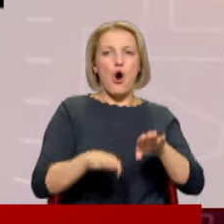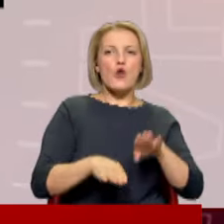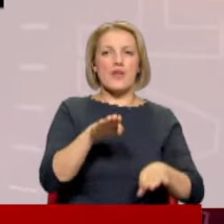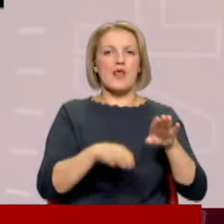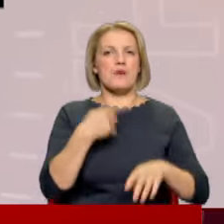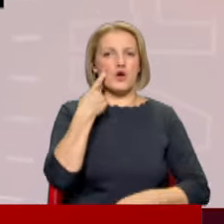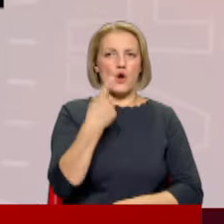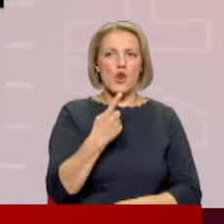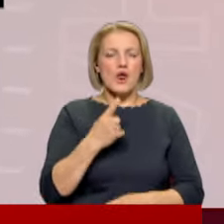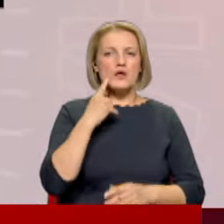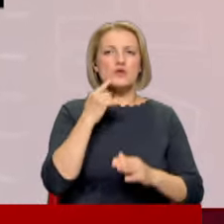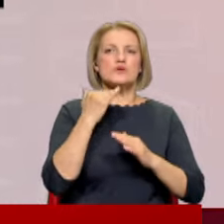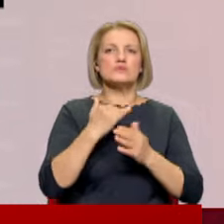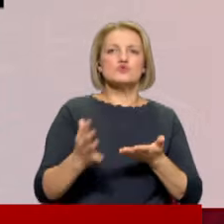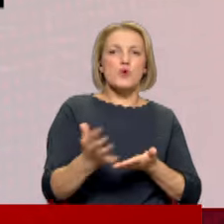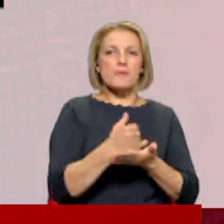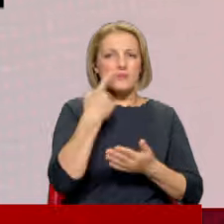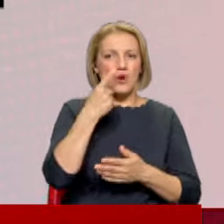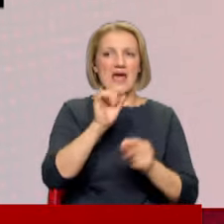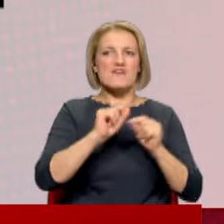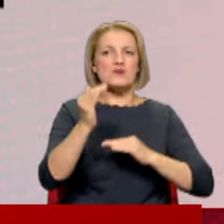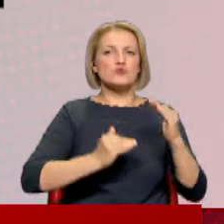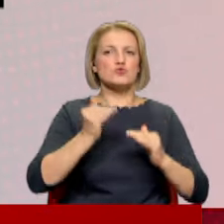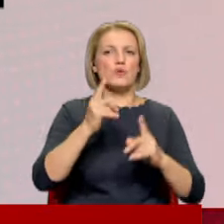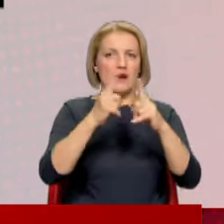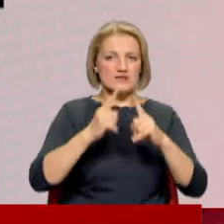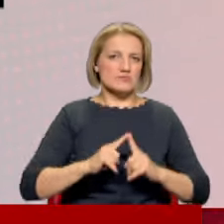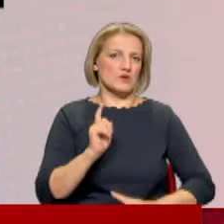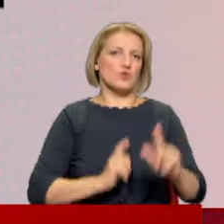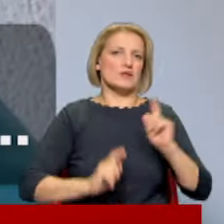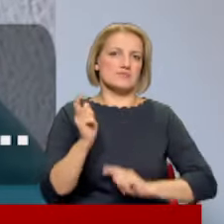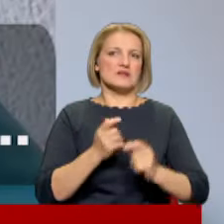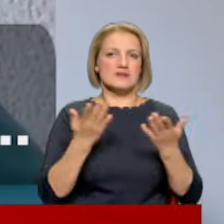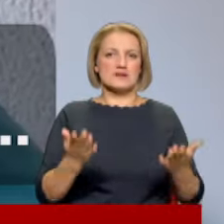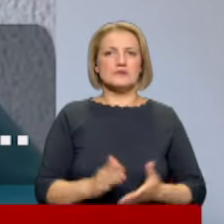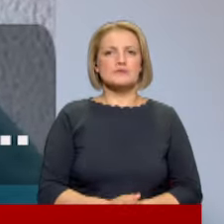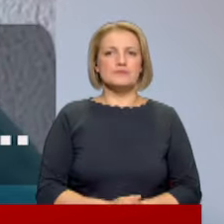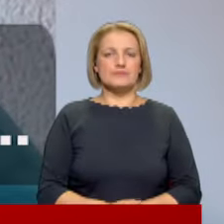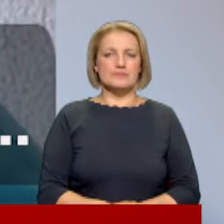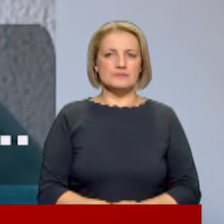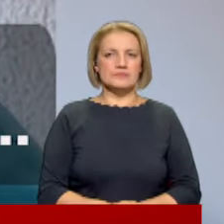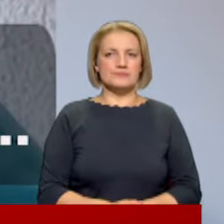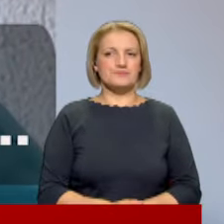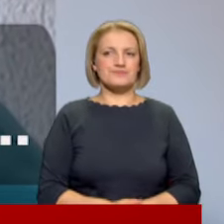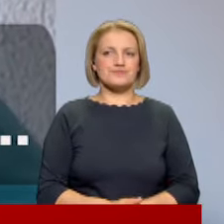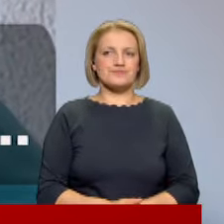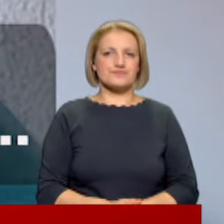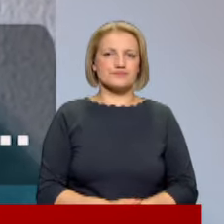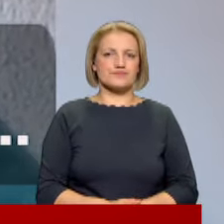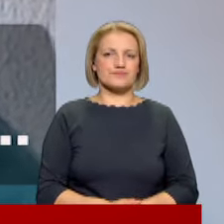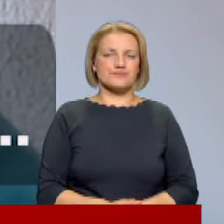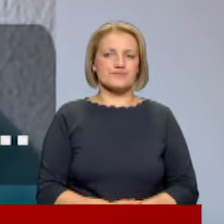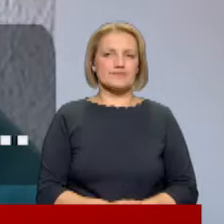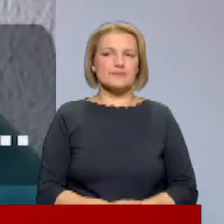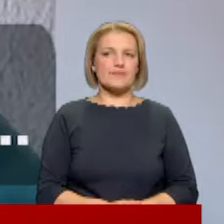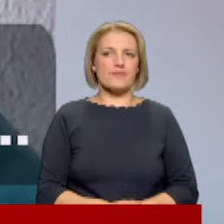ortalamaları alınarak toplulaştırılan fiyatlar enflasyon hesaplamasında kullanılmaktadır. Neden insanlar %80-90'ı güvenmiyor?